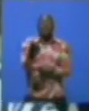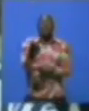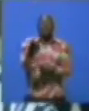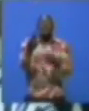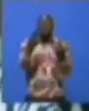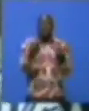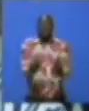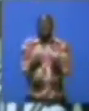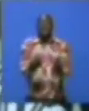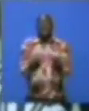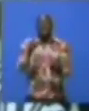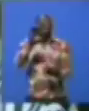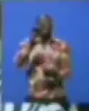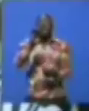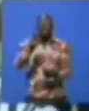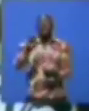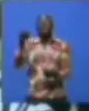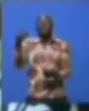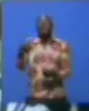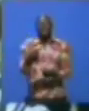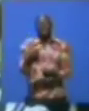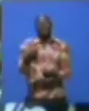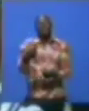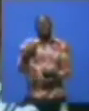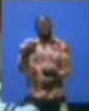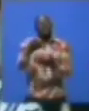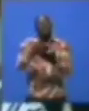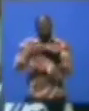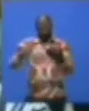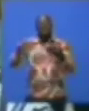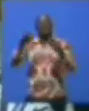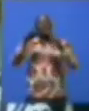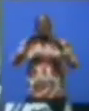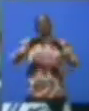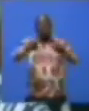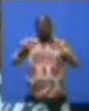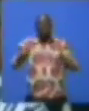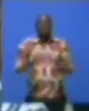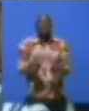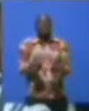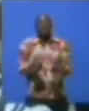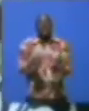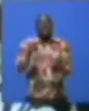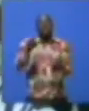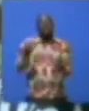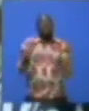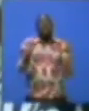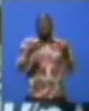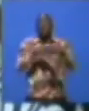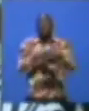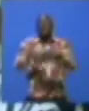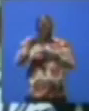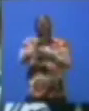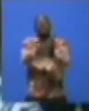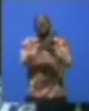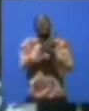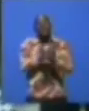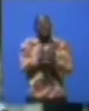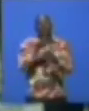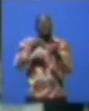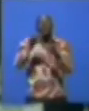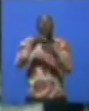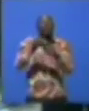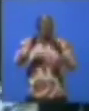de CEG donc, dans certains villages, dans certaines localités, dans des salles d'emprunt ou sous paillotes, simplement